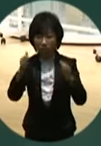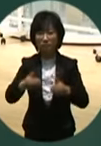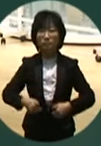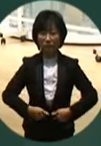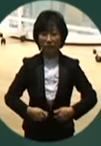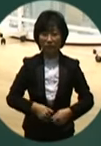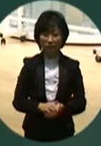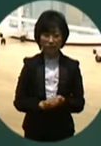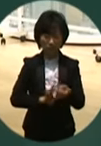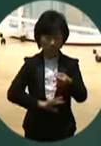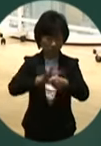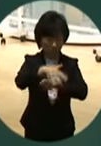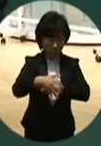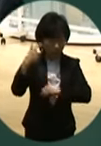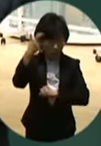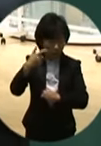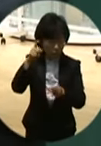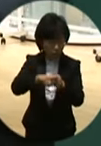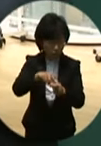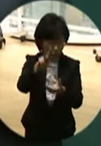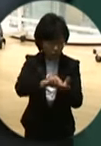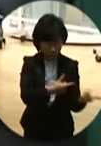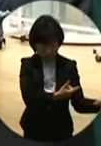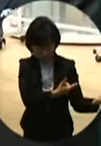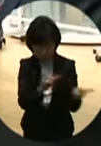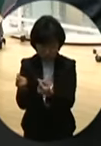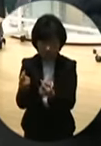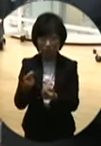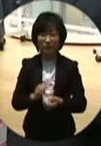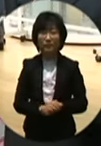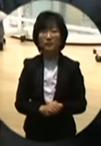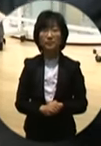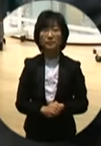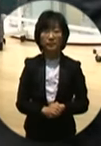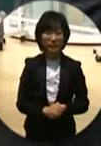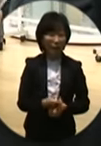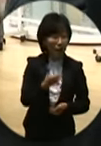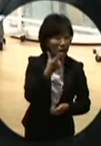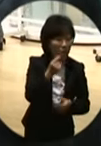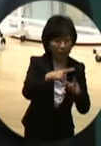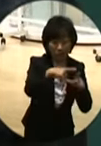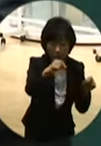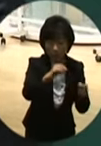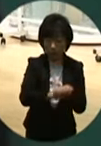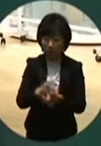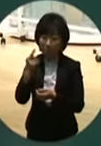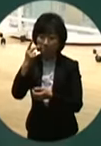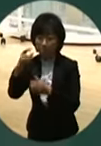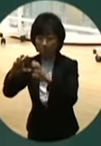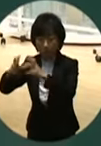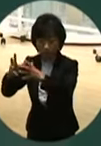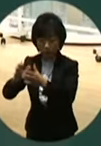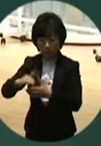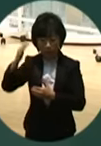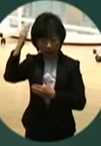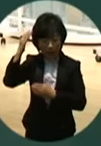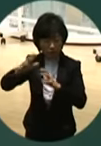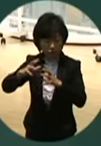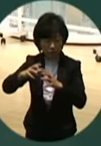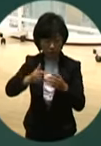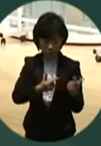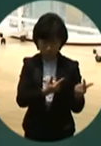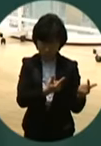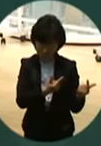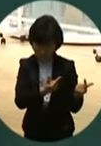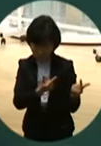똑같습니다. Because spiritual problems around the world are the same. 그래서 일본이나 미국이나 한국이나 똑같아요. So whether it's Japan, Korea, or